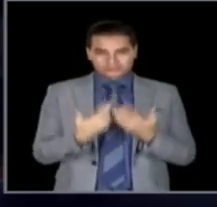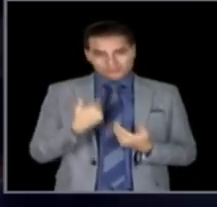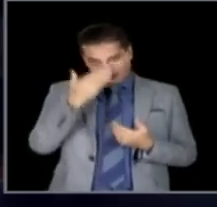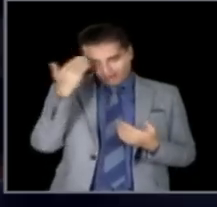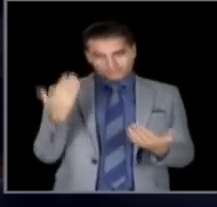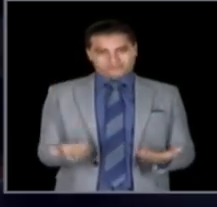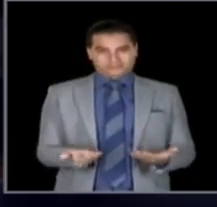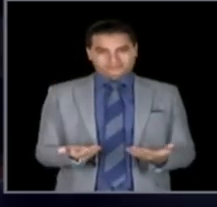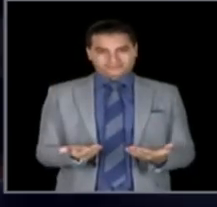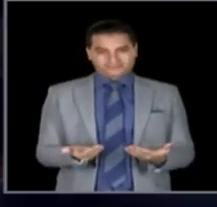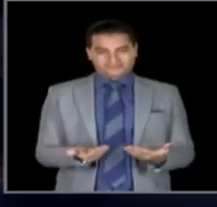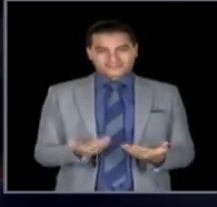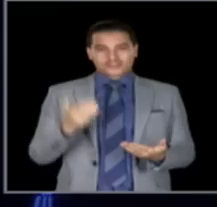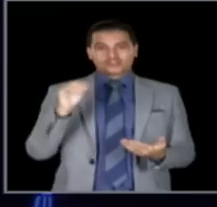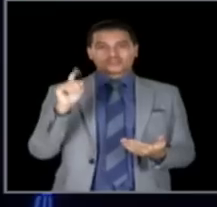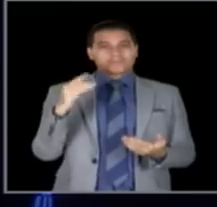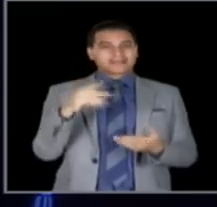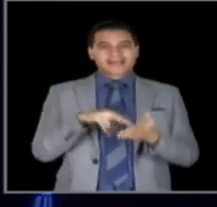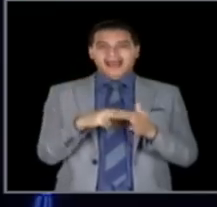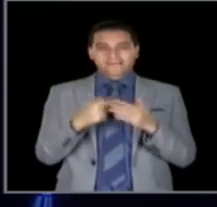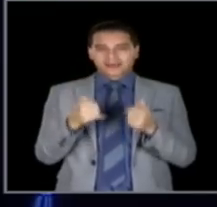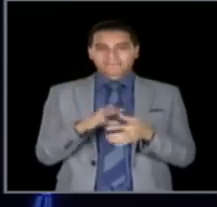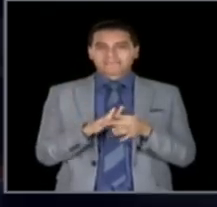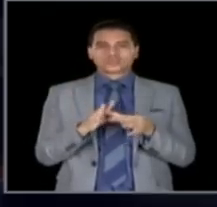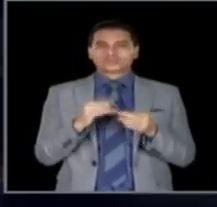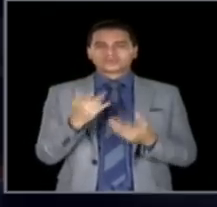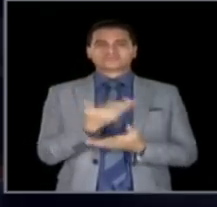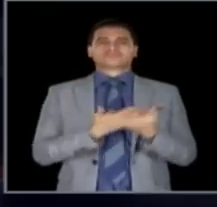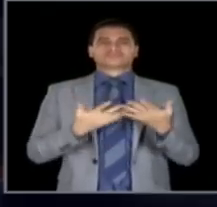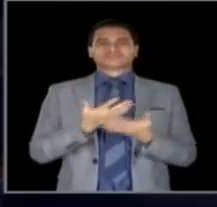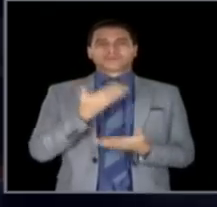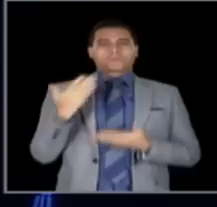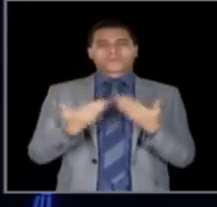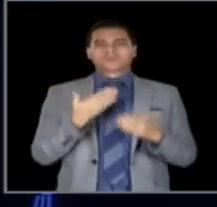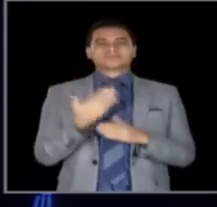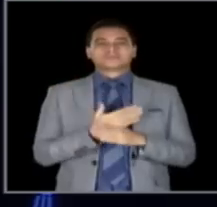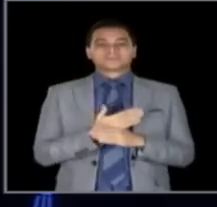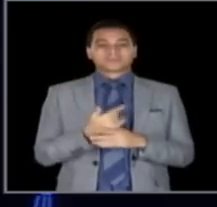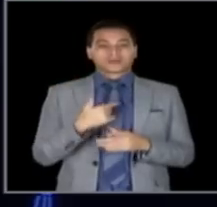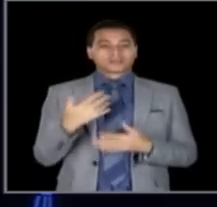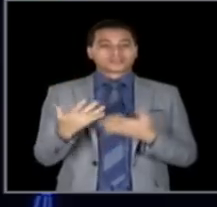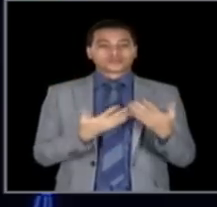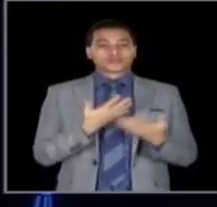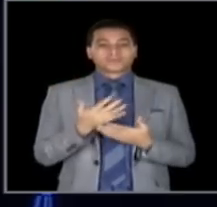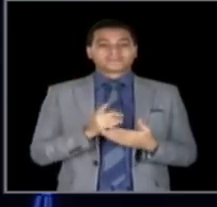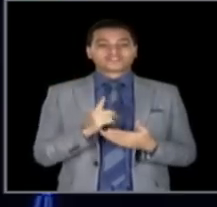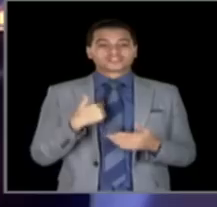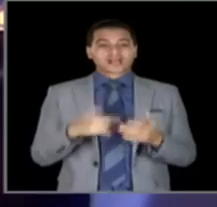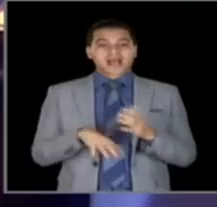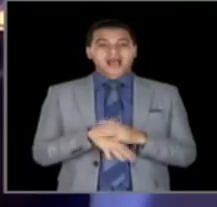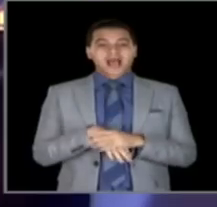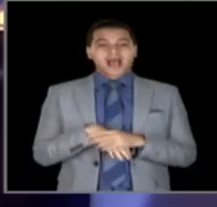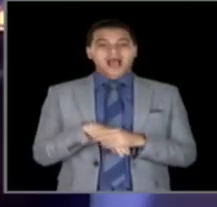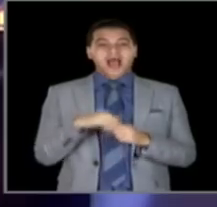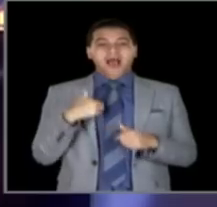نقطه. ازيك يا صبح؟ الحمد لله. ايه حكايه الدكتاتور احمد صبحي دي بقى؟ دكتاتور ده انا من تعبهم سبت لهم